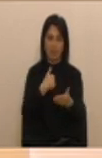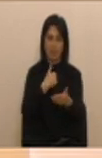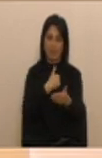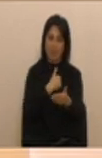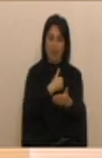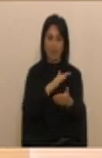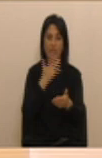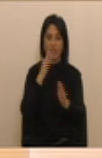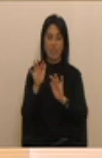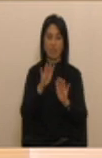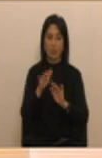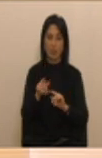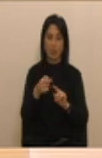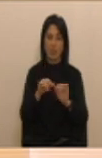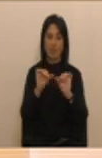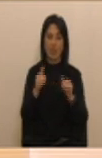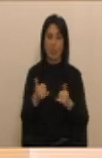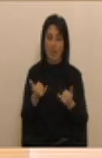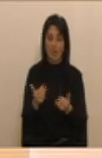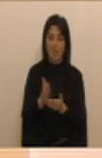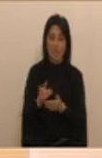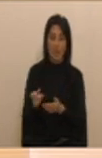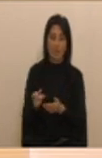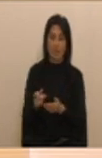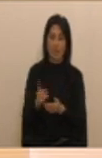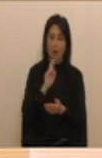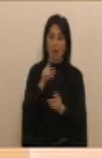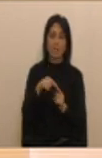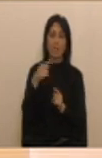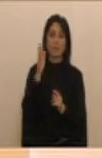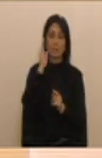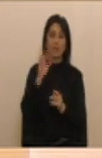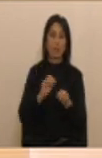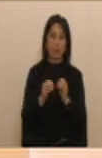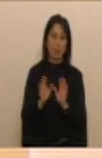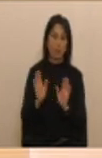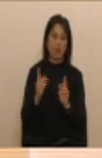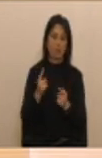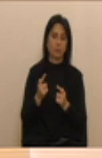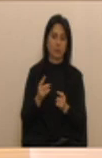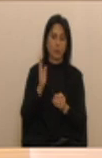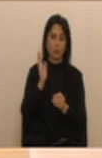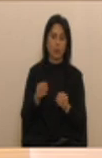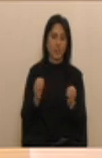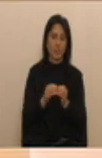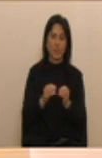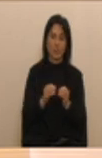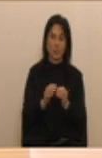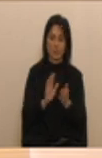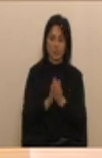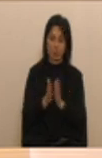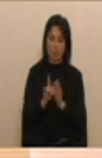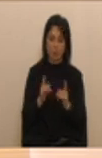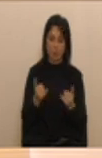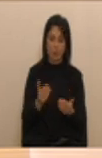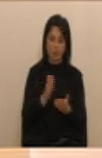არ გვინდა ნაციონალური მოძრაობა ამ ფორმაში, როგორც ის დღეს არის, ორი წლის მერეც იქნება პრობლემა და ისევ გვექნება იგივე სიტუაცია, რაც